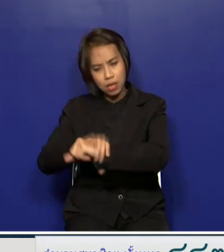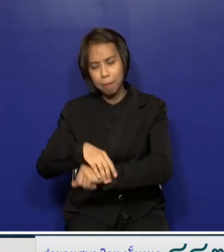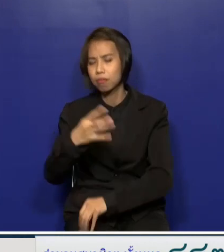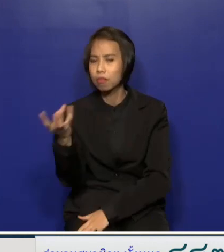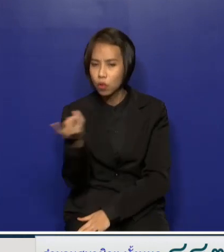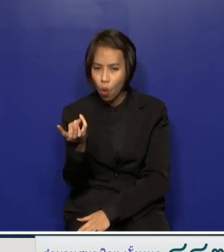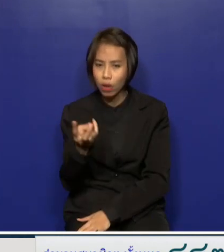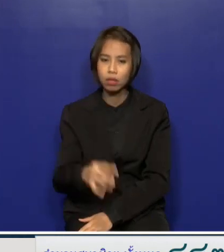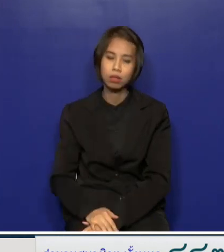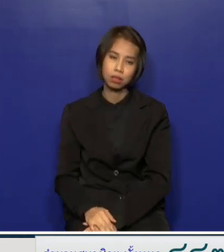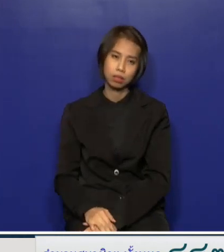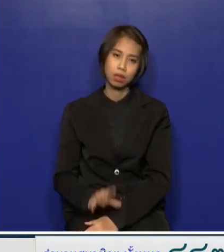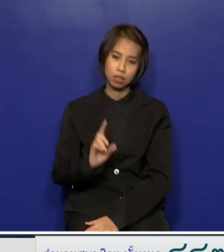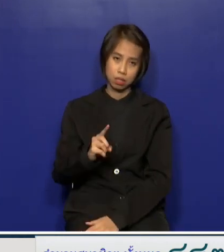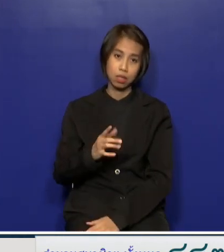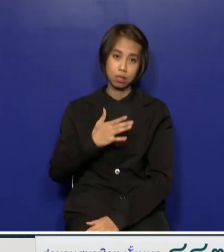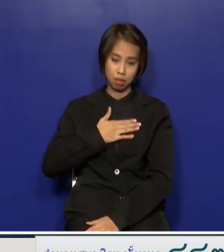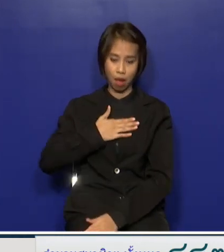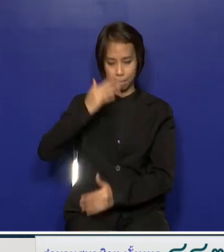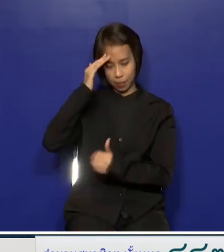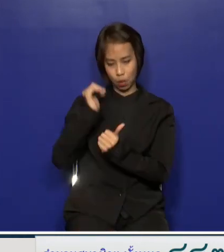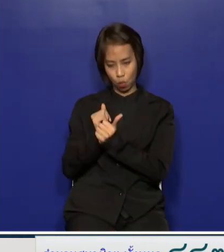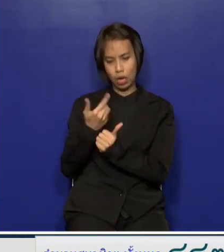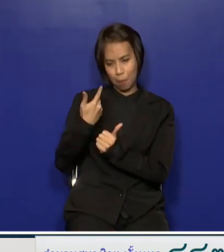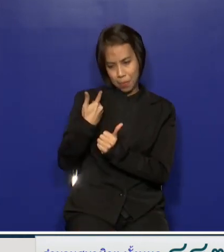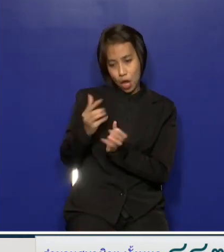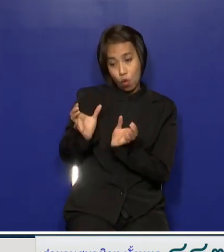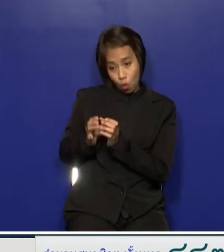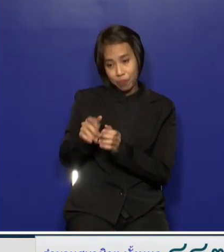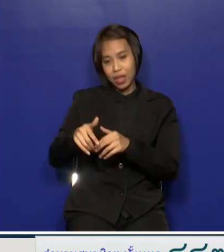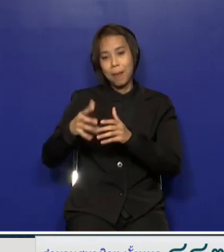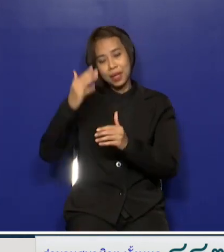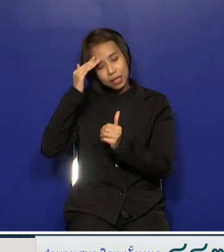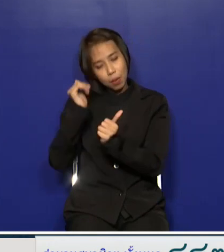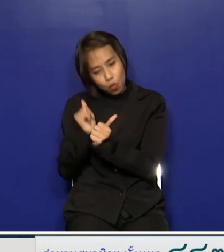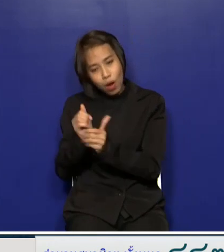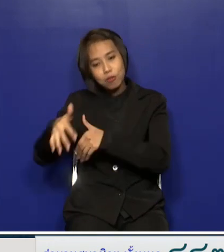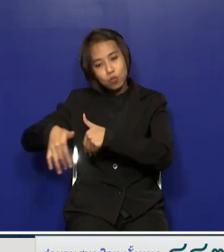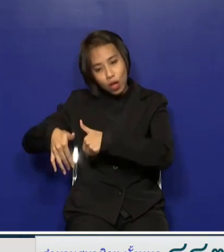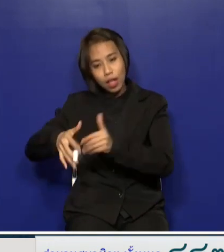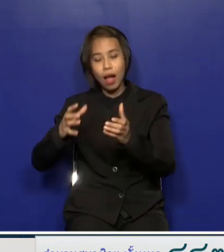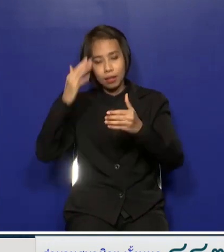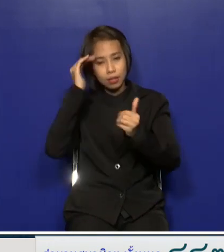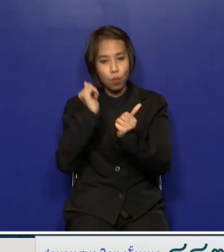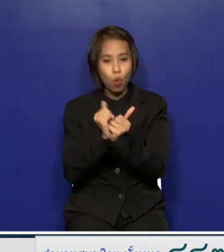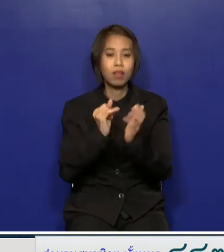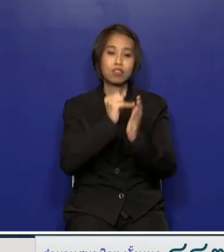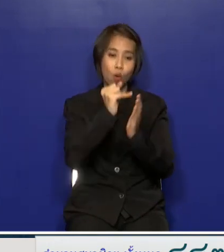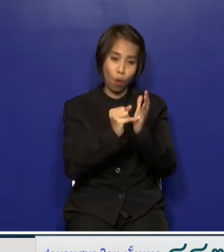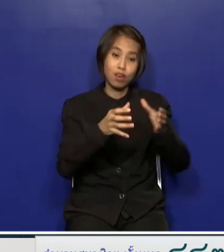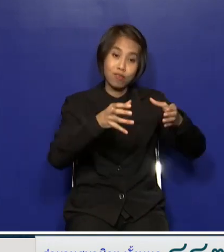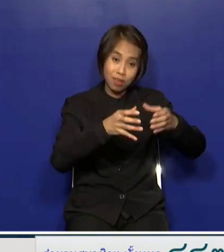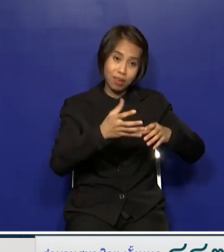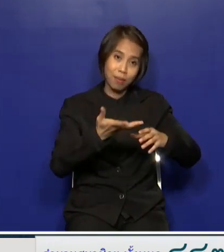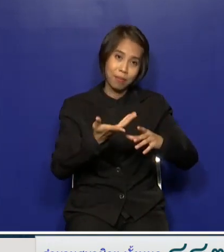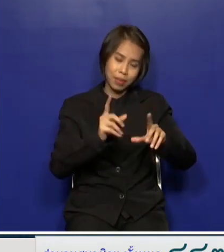ภาพผมวามจะตองมีหน่วย ผมเปตำรวจเก่า เรายังมีตำรจท้องที่นจะมีตำรวจส่นจัหวัดแล้มีตำรวจป